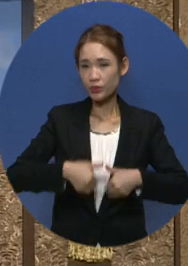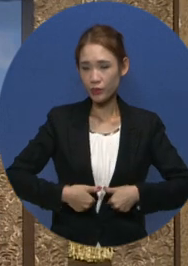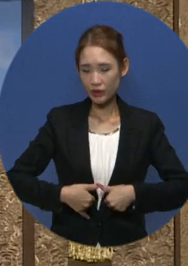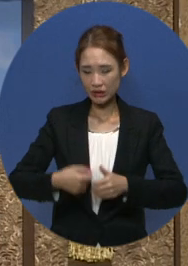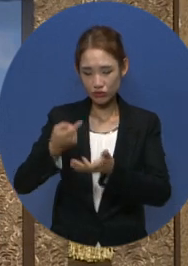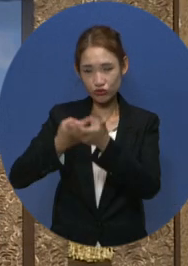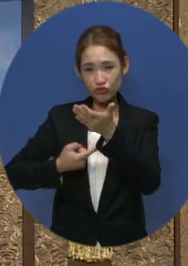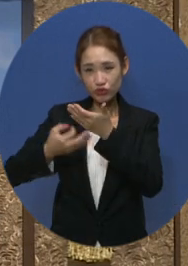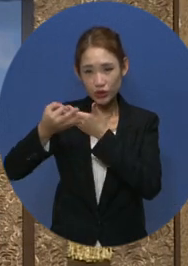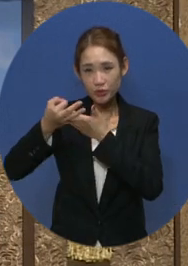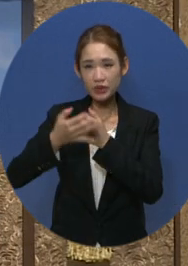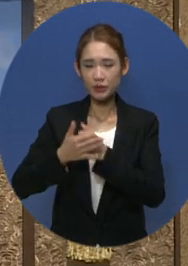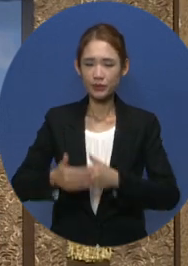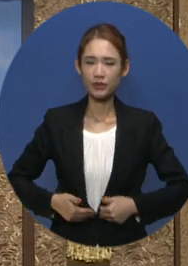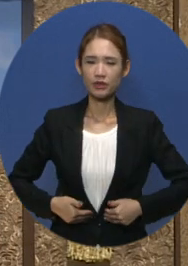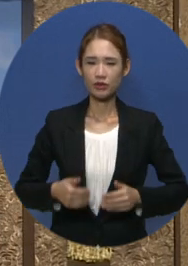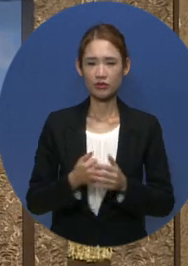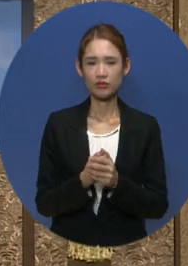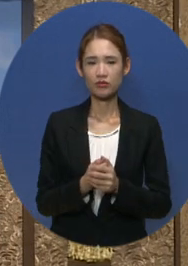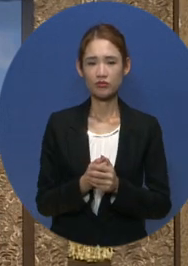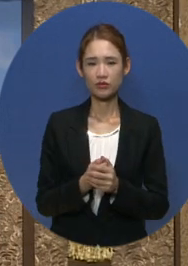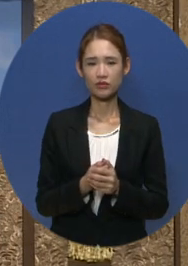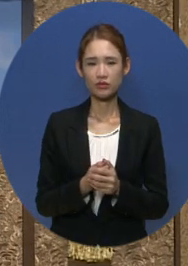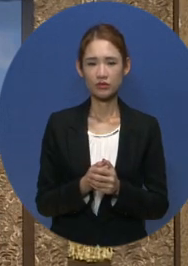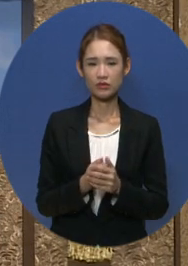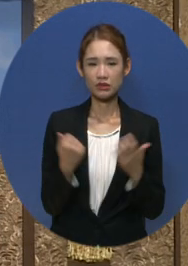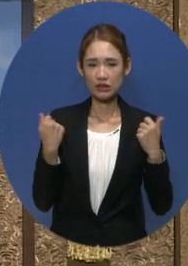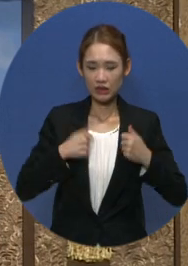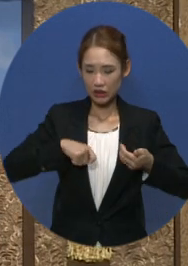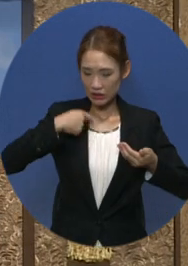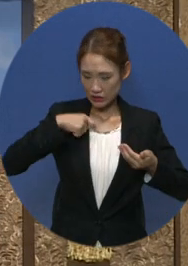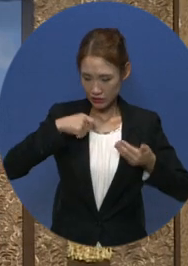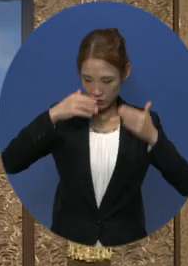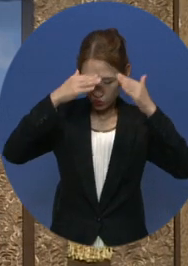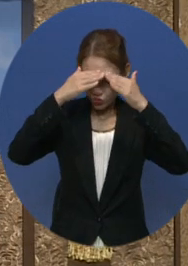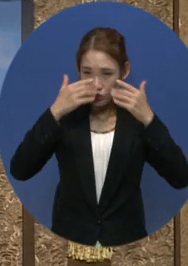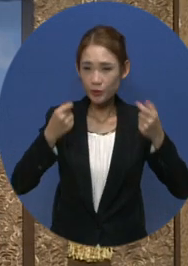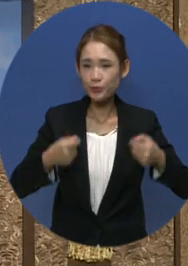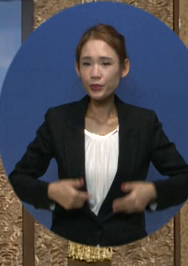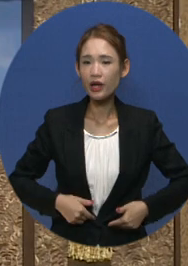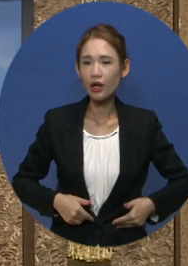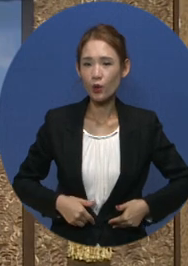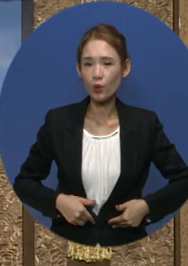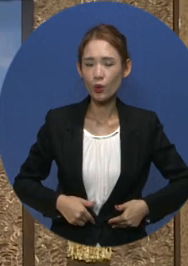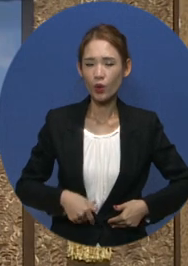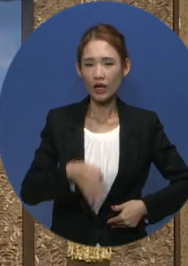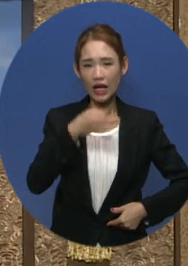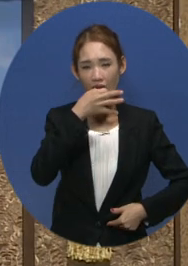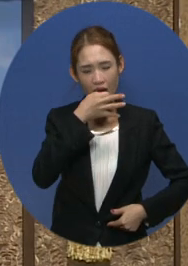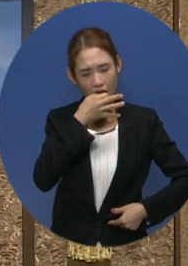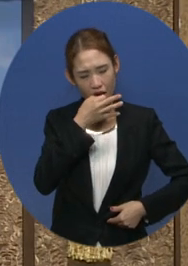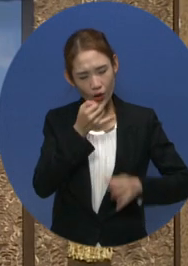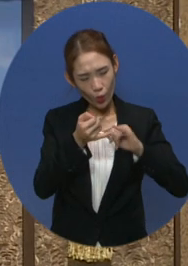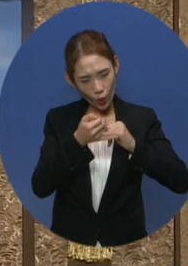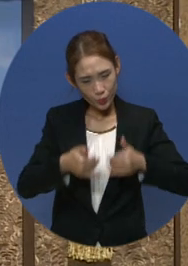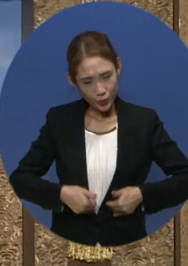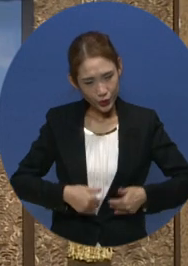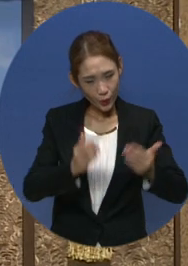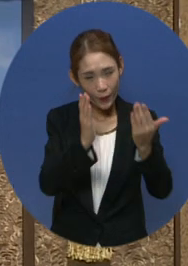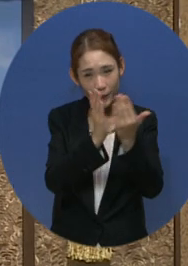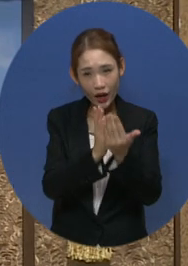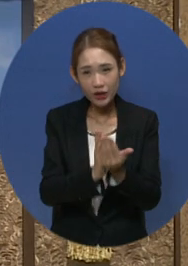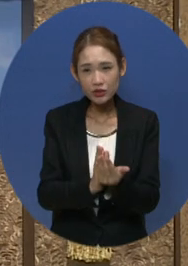네. 교육비가 필요하고 뭐 의식주가 필요하고 이러기 때문에 그 욕구에 맞춰서 저희가 이제